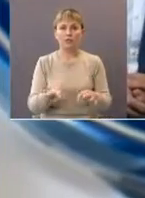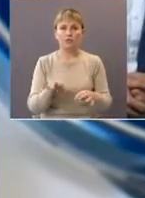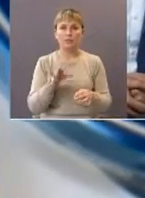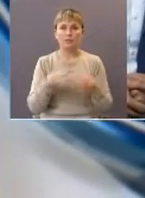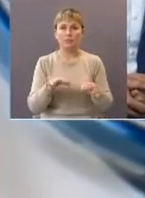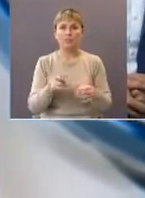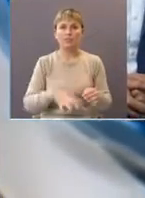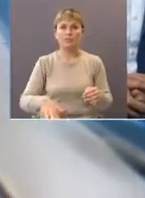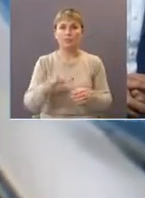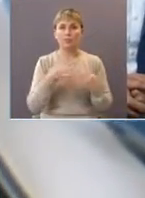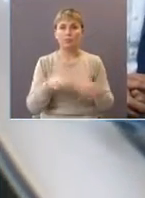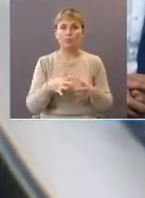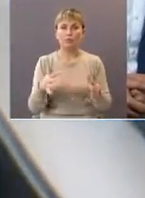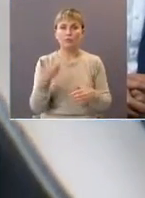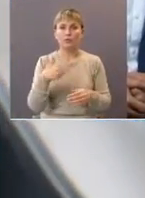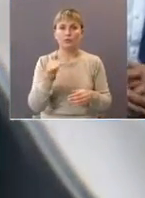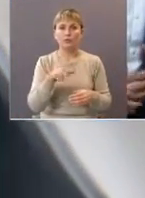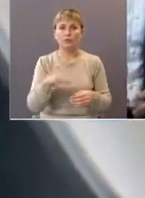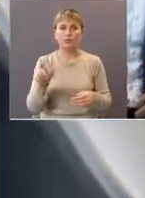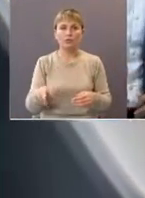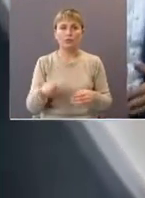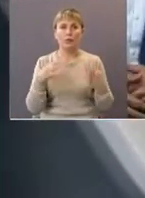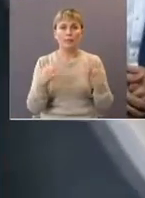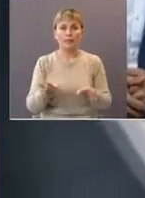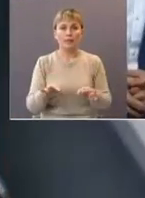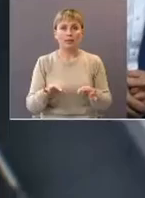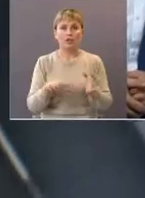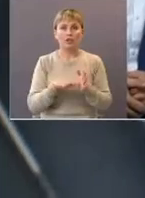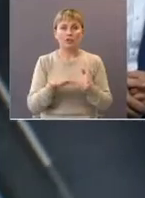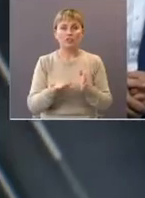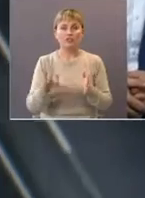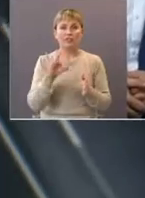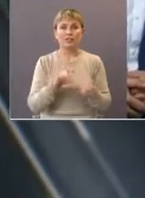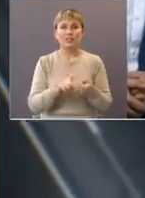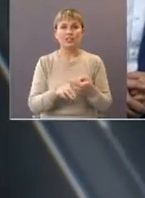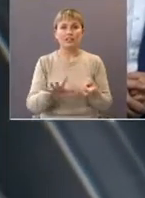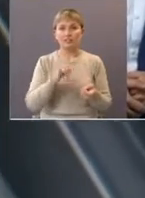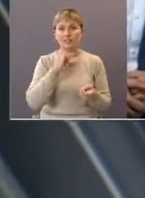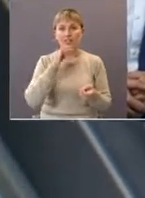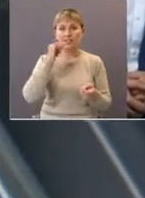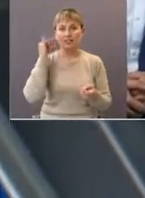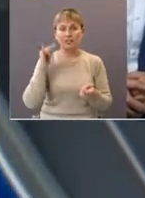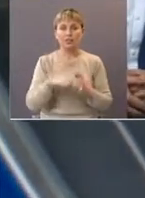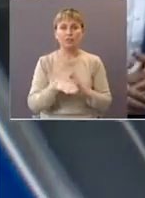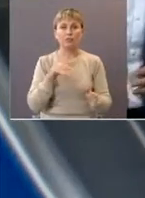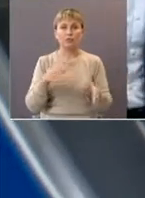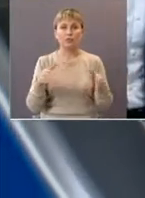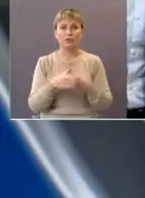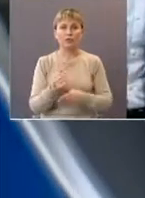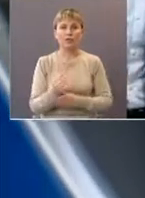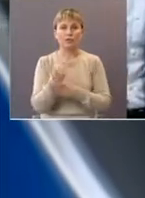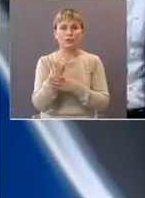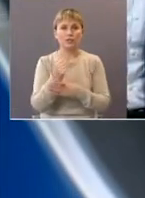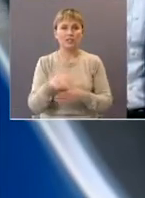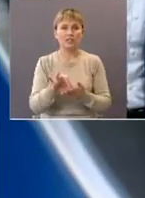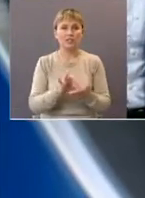свободу более 30 тысяч осужденных. Амнистию, к слову, шестую в истории независимого Казахстана, депутатский корпус поддержал